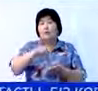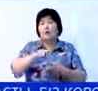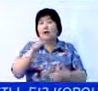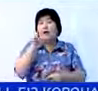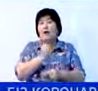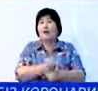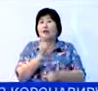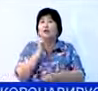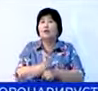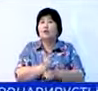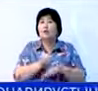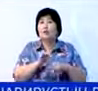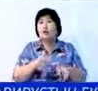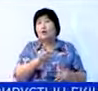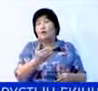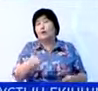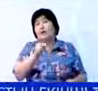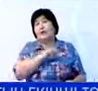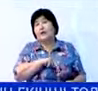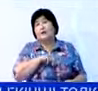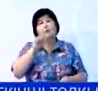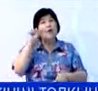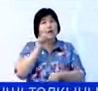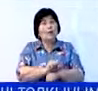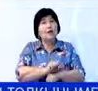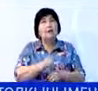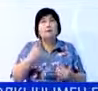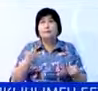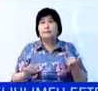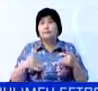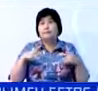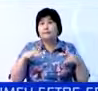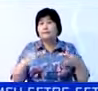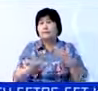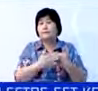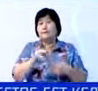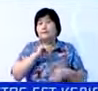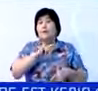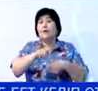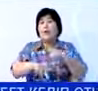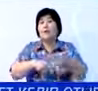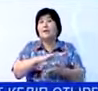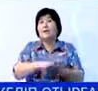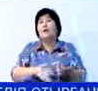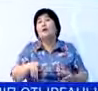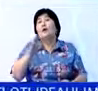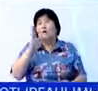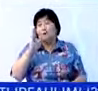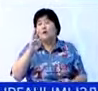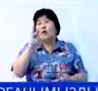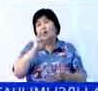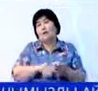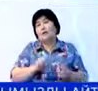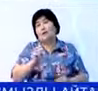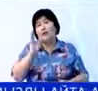қатаң ескерту жасап, олардың қызметін тоқтатты. Егер шара қолданбай жұмысын одан әрі жалғастыратын болса, оларға айыппұл